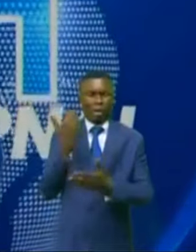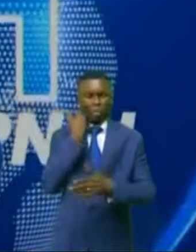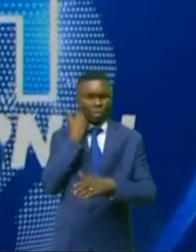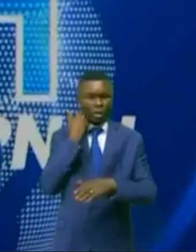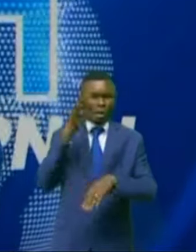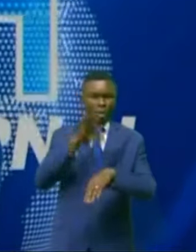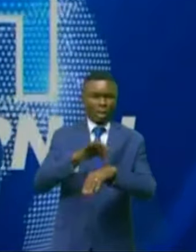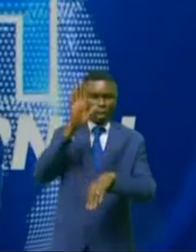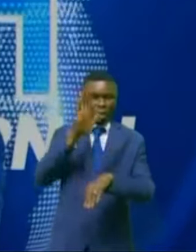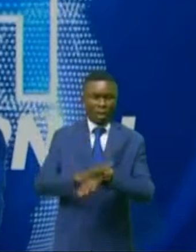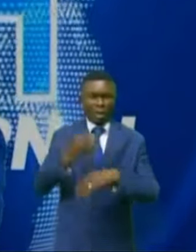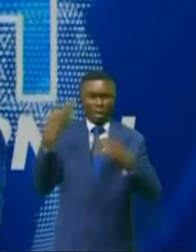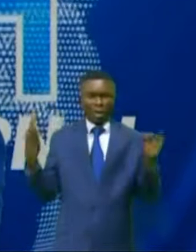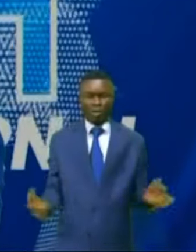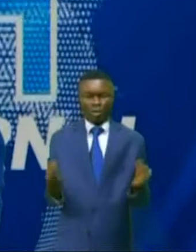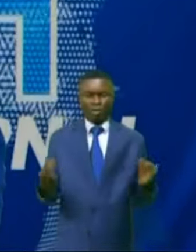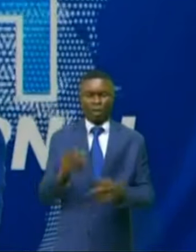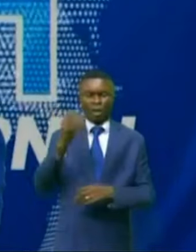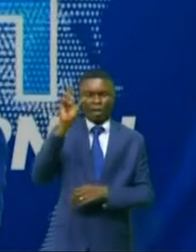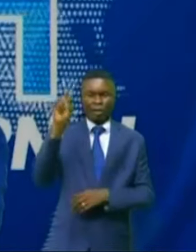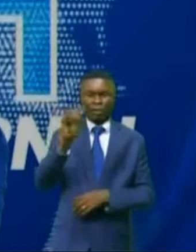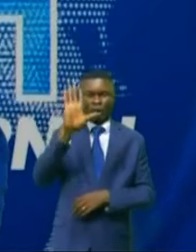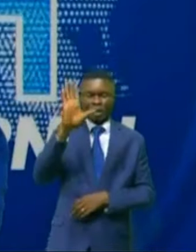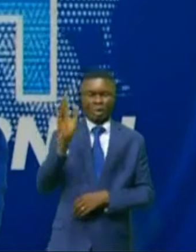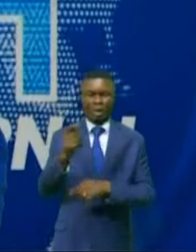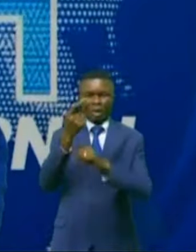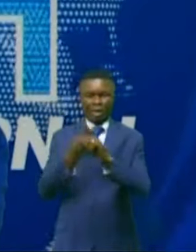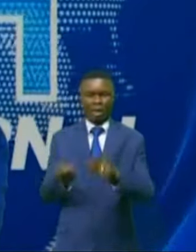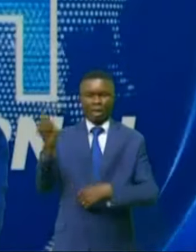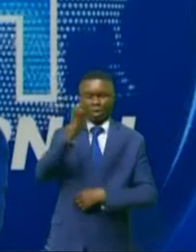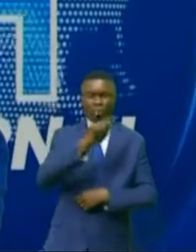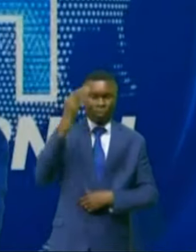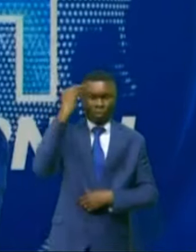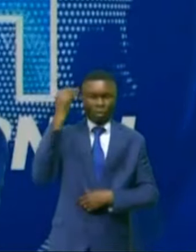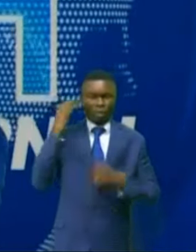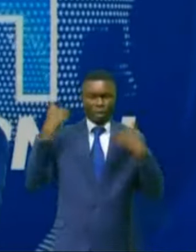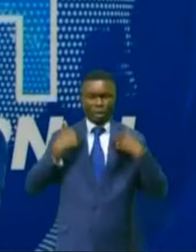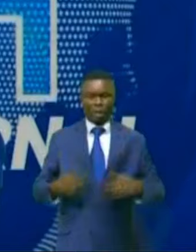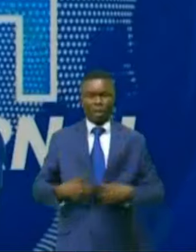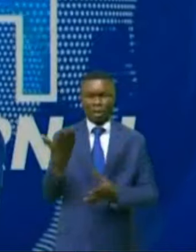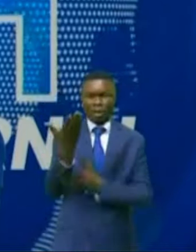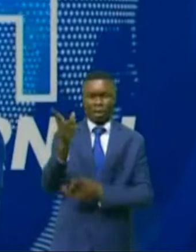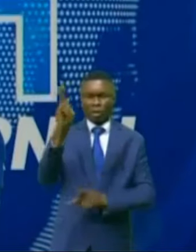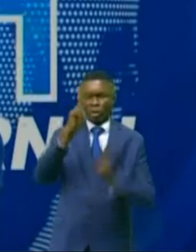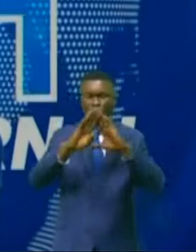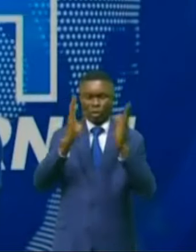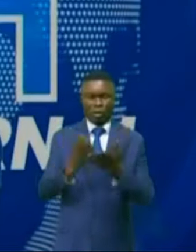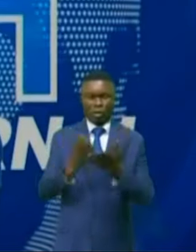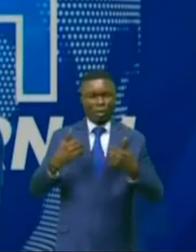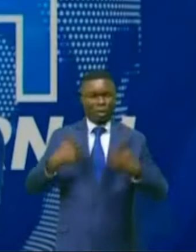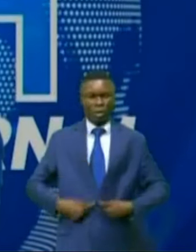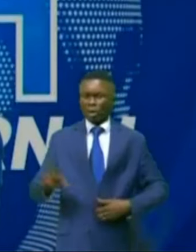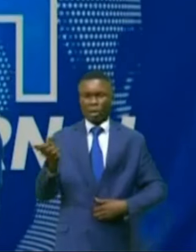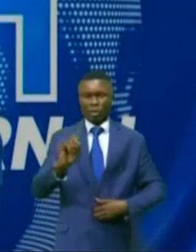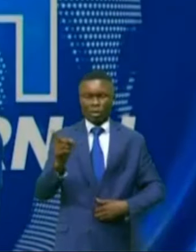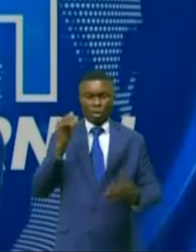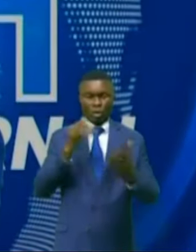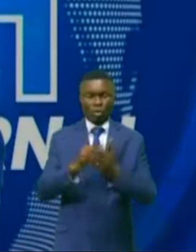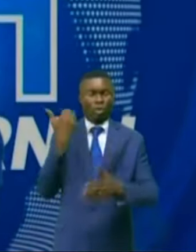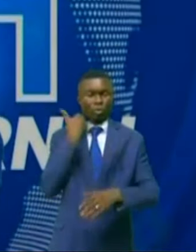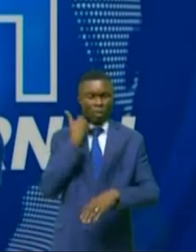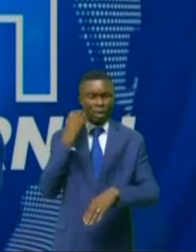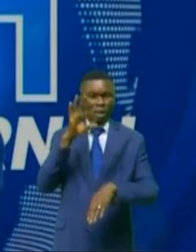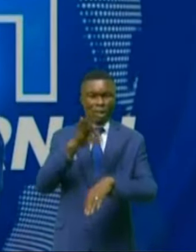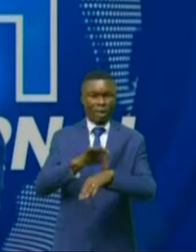et célébrée chaque 25 avril. À ce sujet, le ministre de la Santé a invité la population de ne pas baisser les bras face à cette